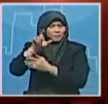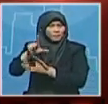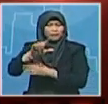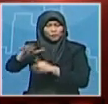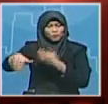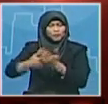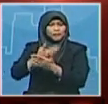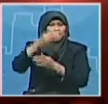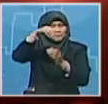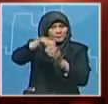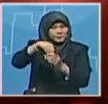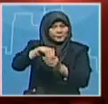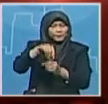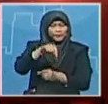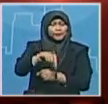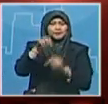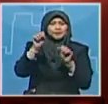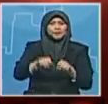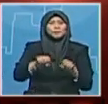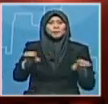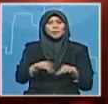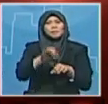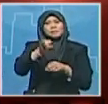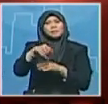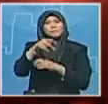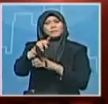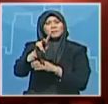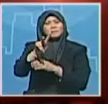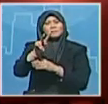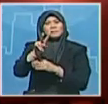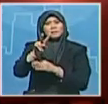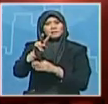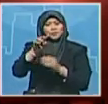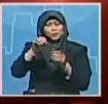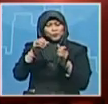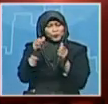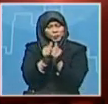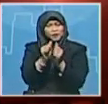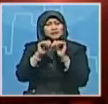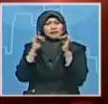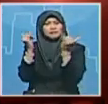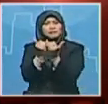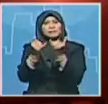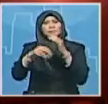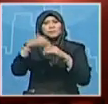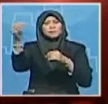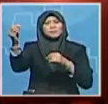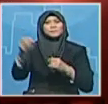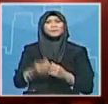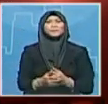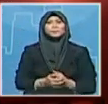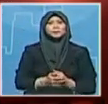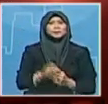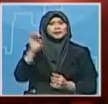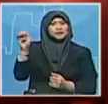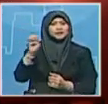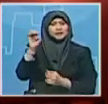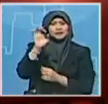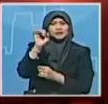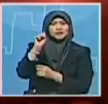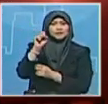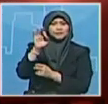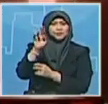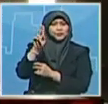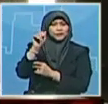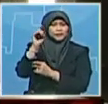contractors dan boleh membawa JV dengan syarikat luar. Itu kaedahnya. Okey. Encik Saifuddin dari Kelantan berada